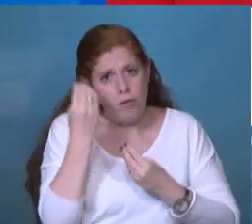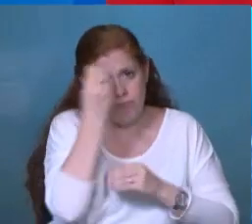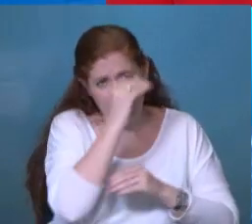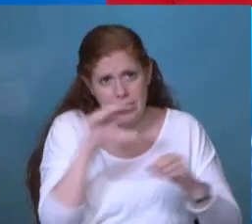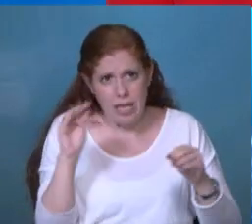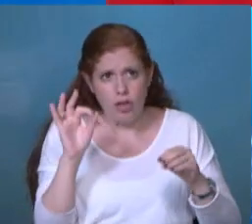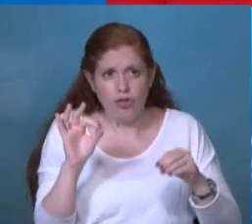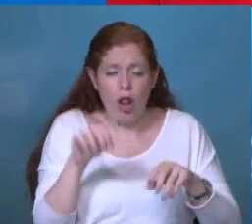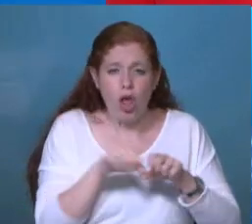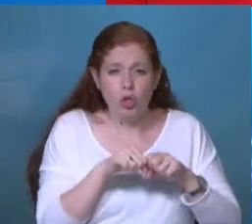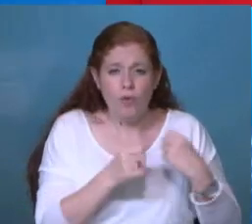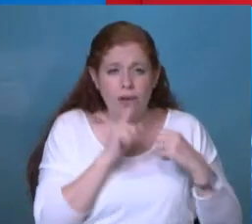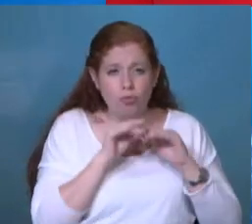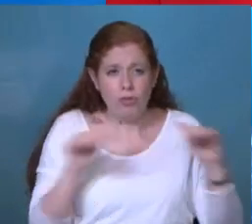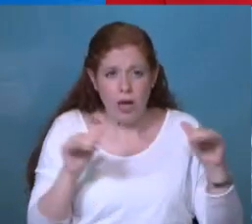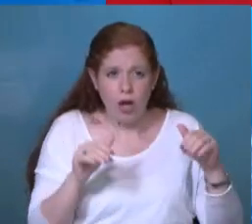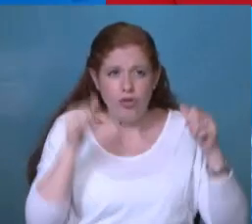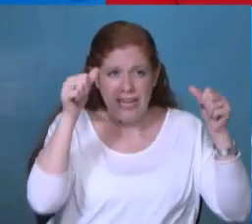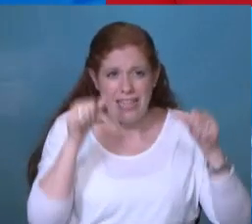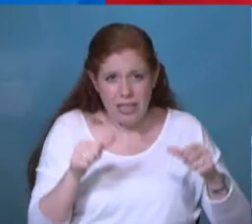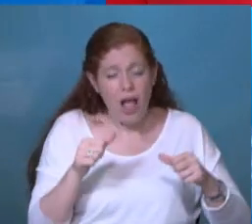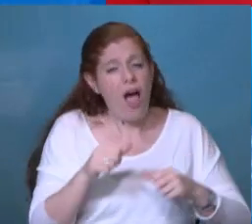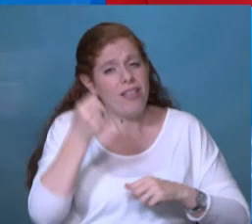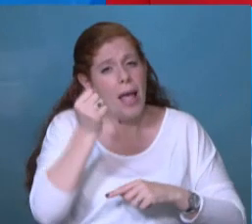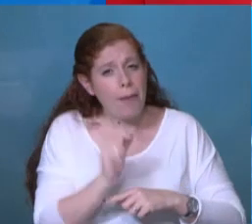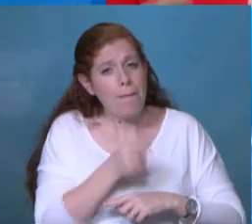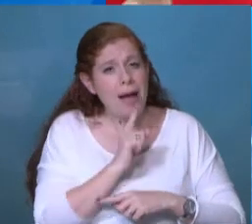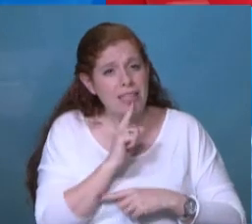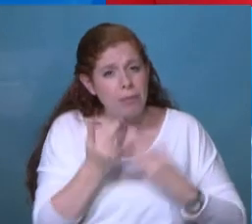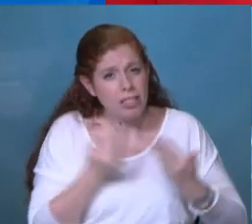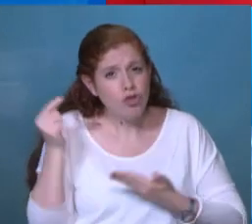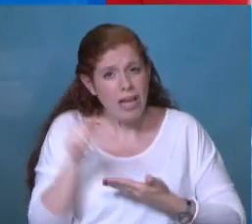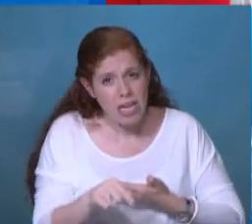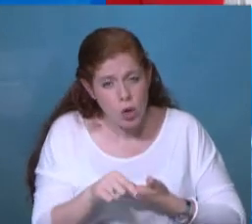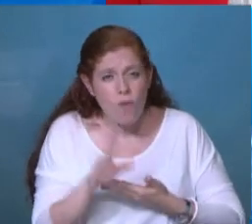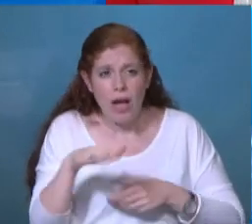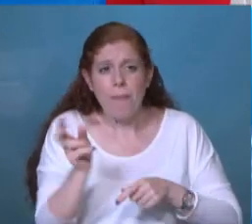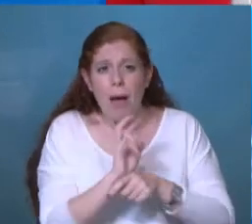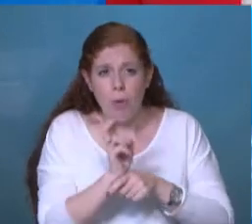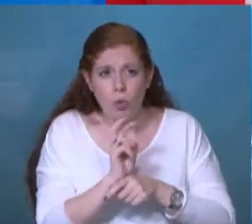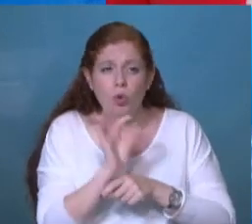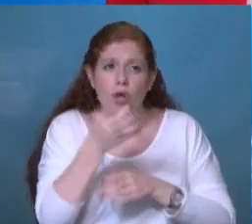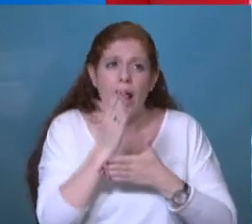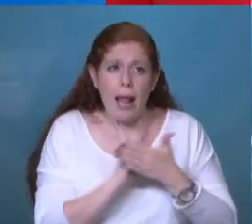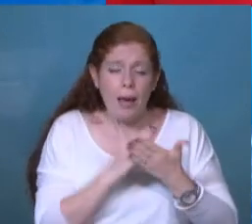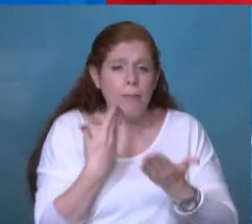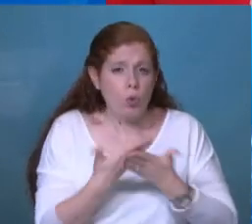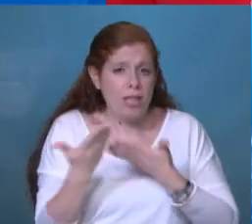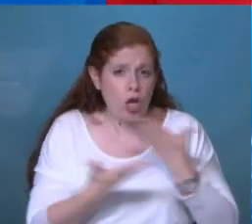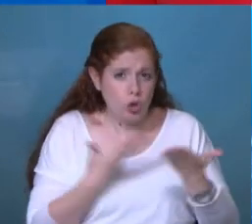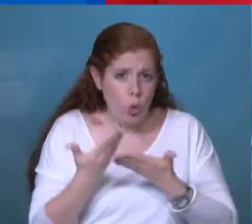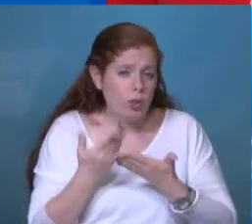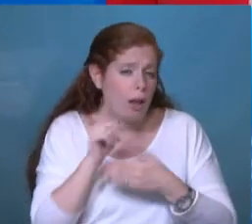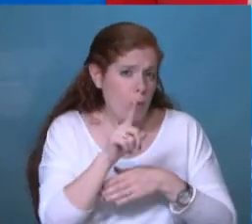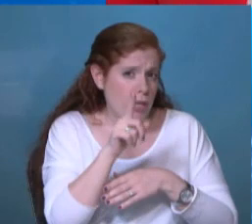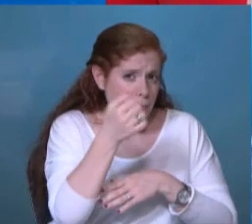שנקלטה היום בנתיבי איילון. התיירים המעטים יחסית שהגיעו, וגם הרמאויות של חלק מנותני השירות כלפי אותם